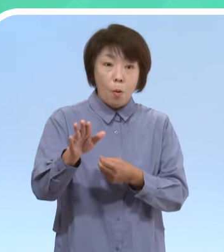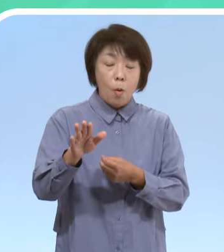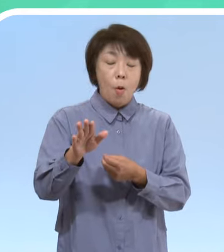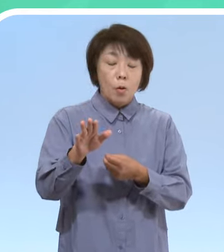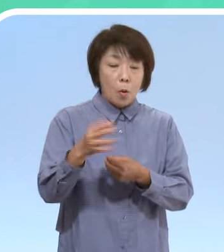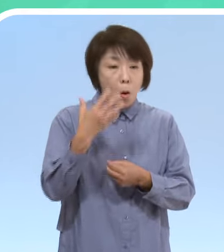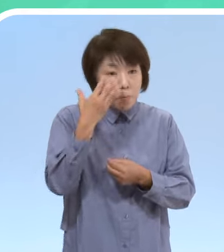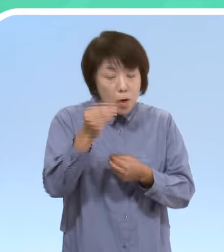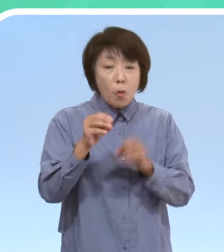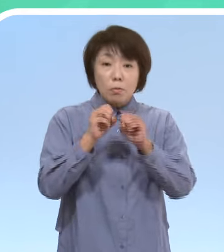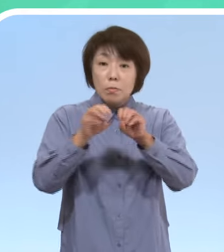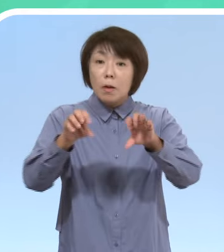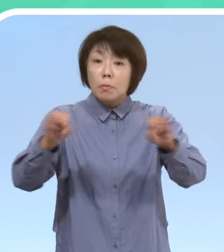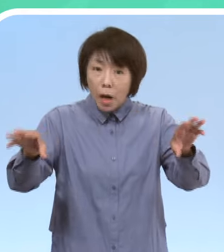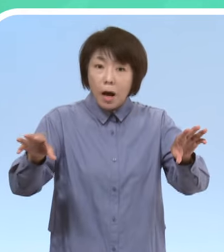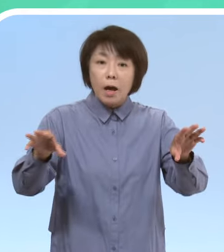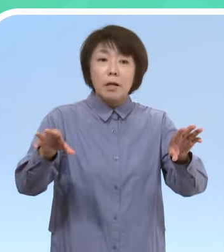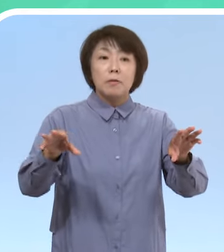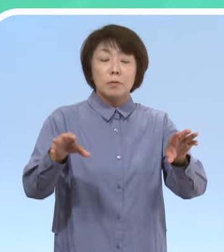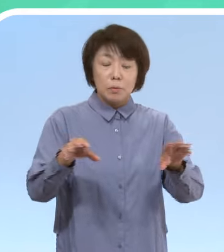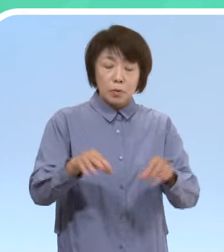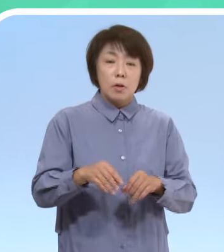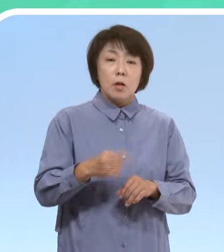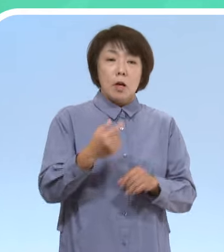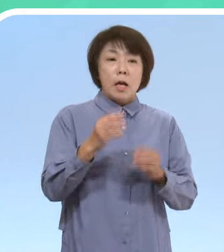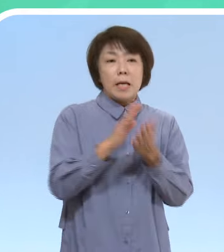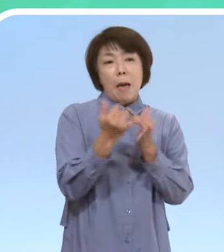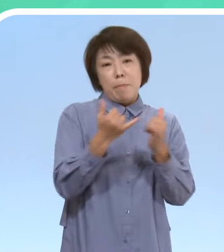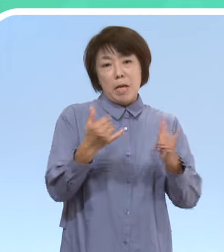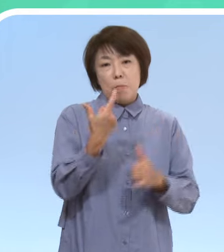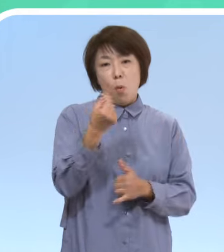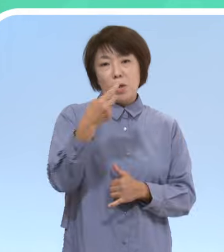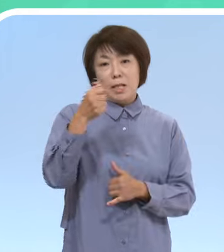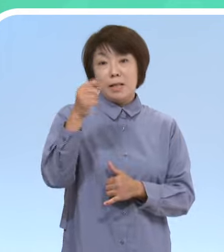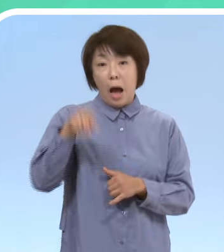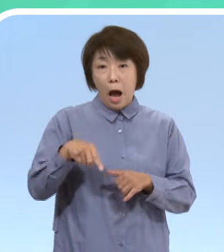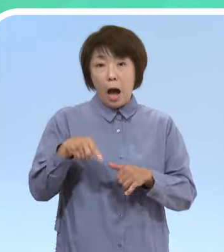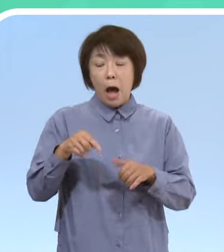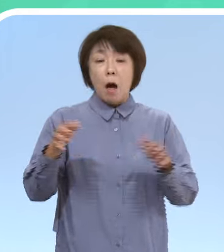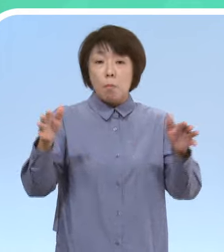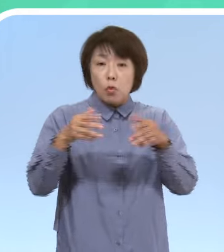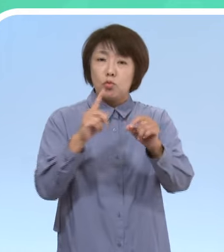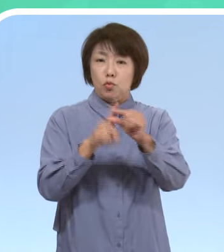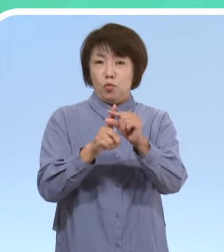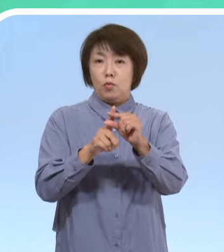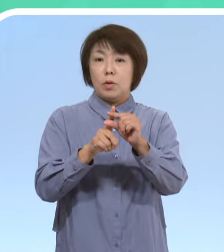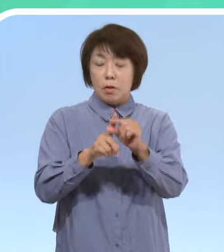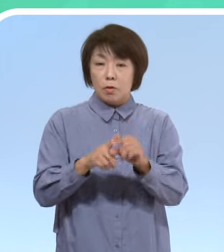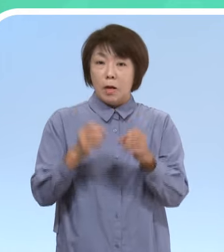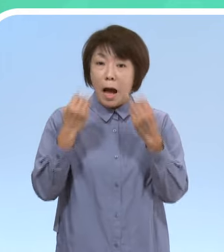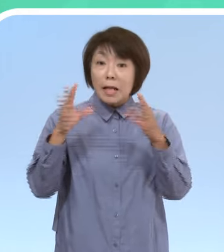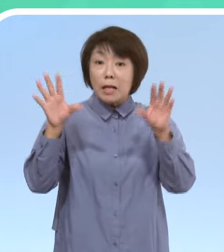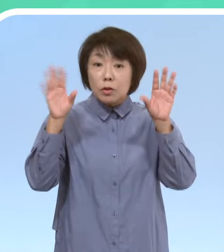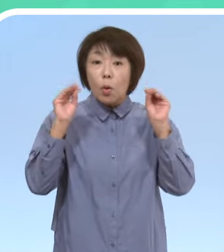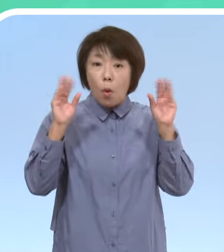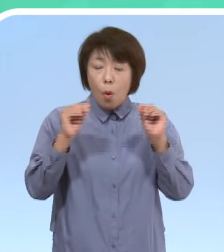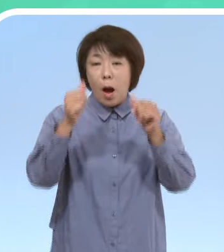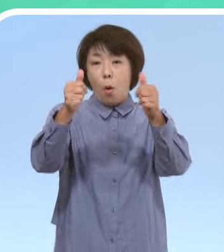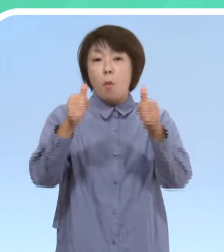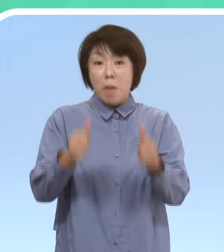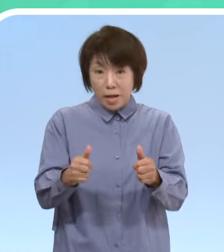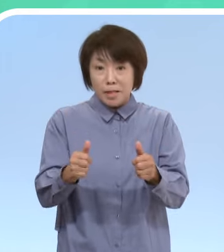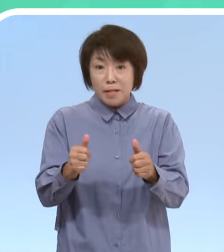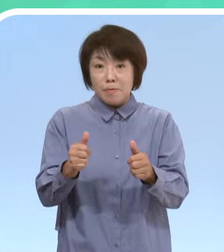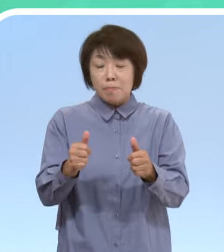験してプログラムの魅力向上に向けご意見をいただく県民モニターを募集しています。最